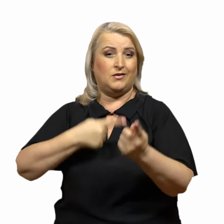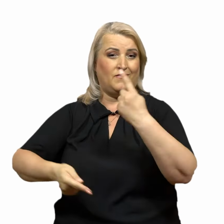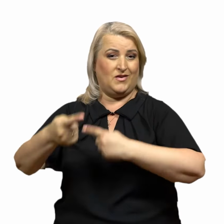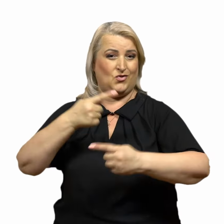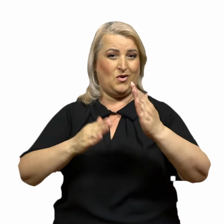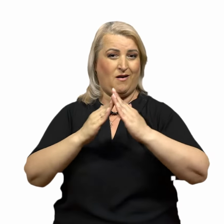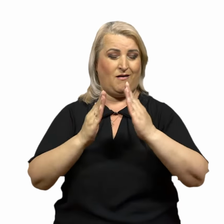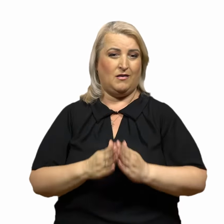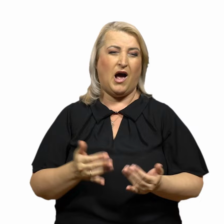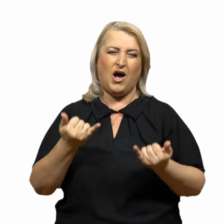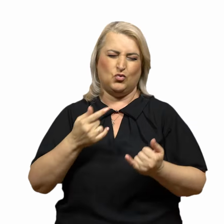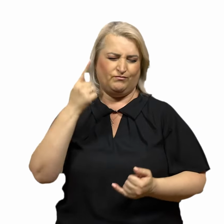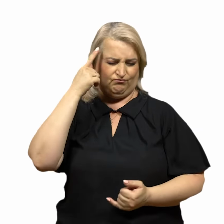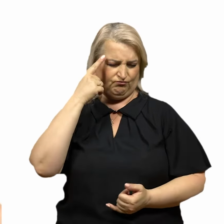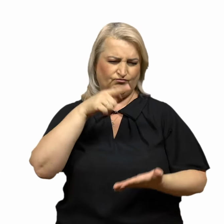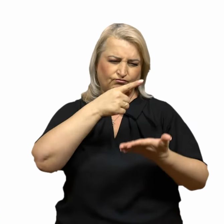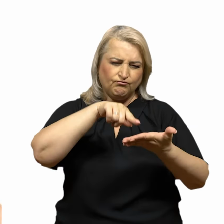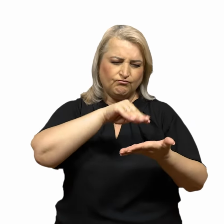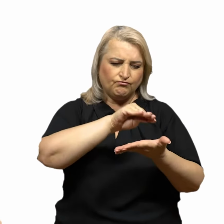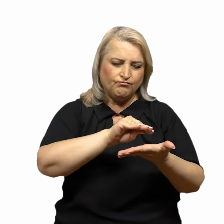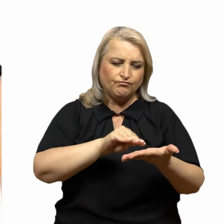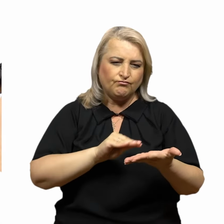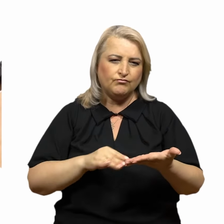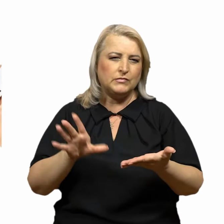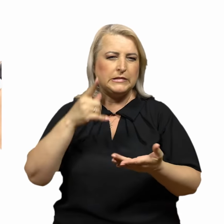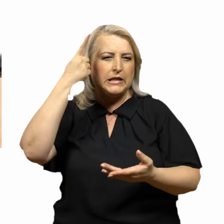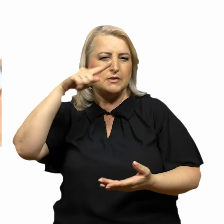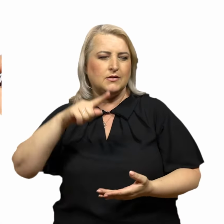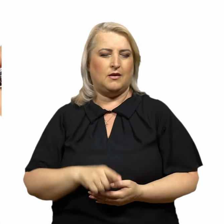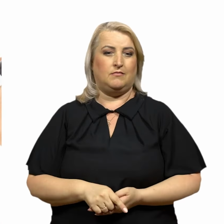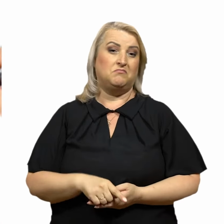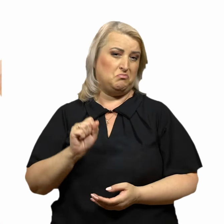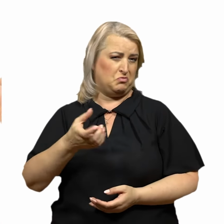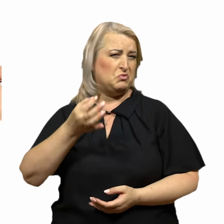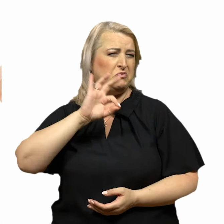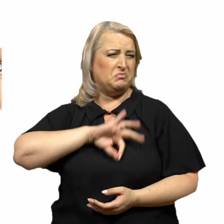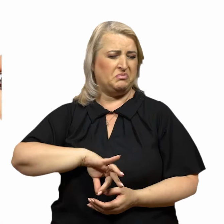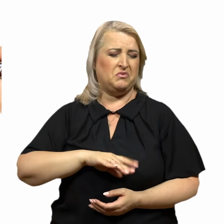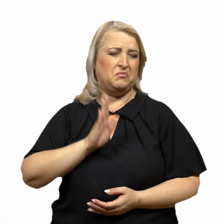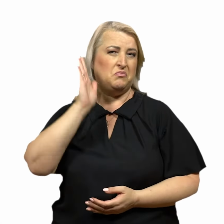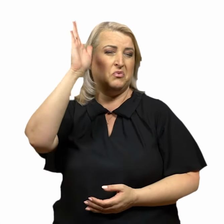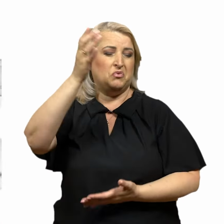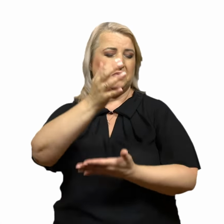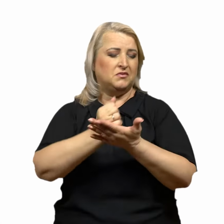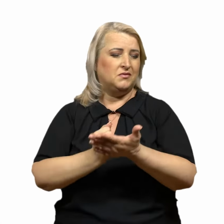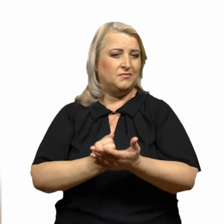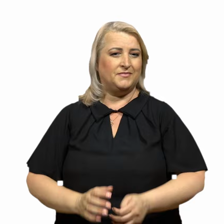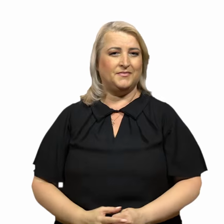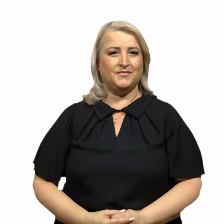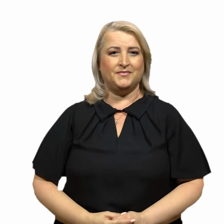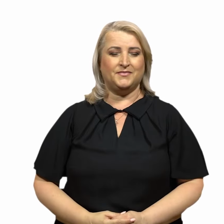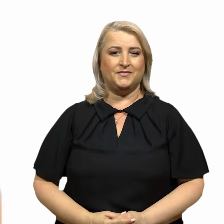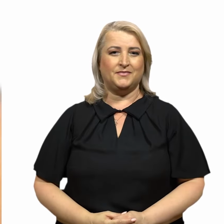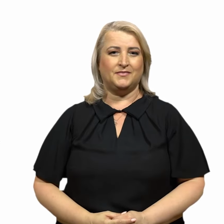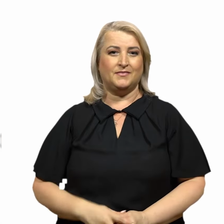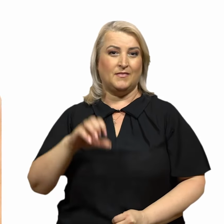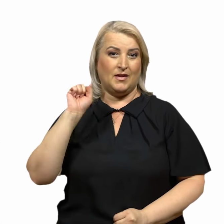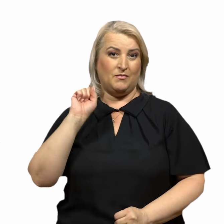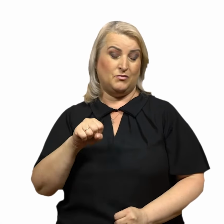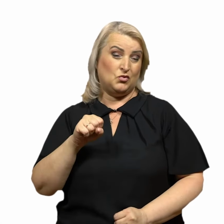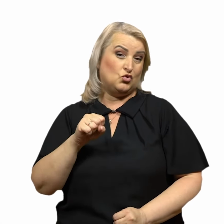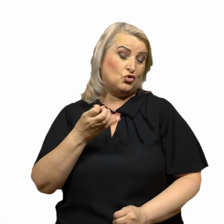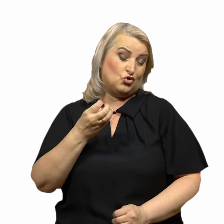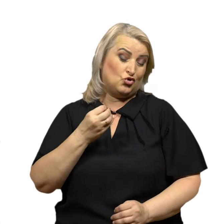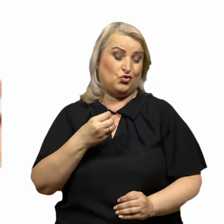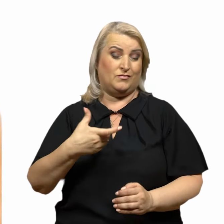Acum mă duc să notez unele idei din discuția noastră. Îmi vor prinde bine, cu siguranță. Îmi poți scria dacă mai ai